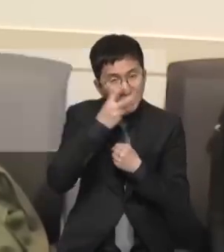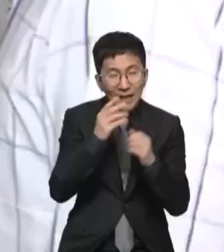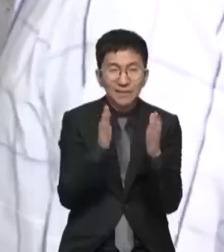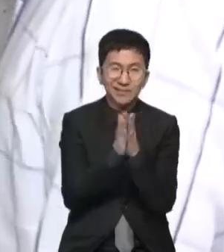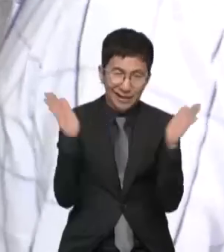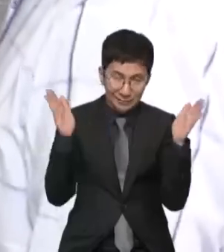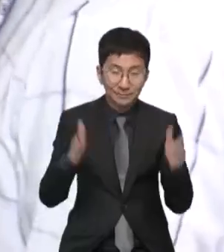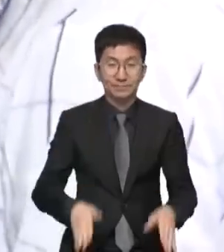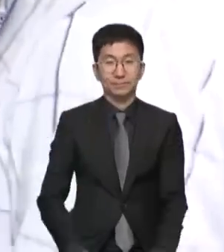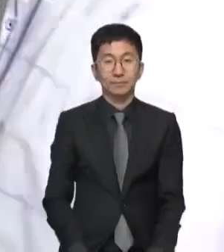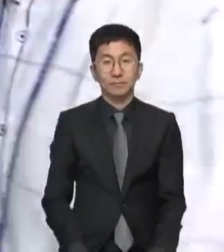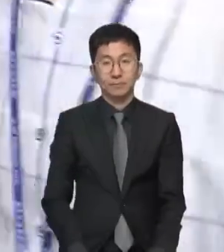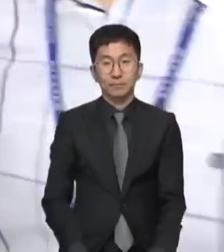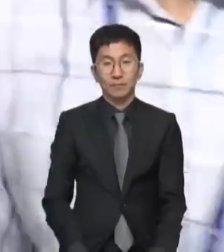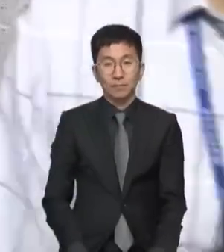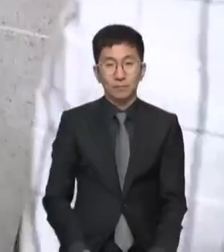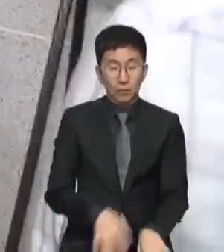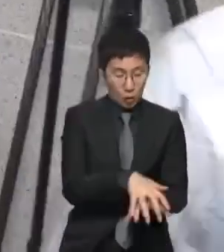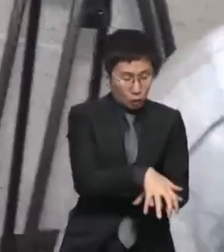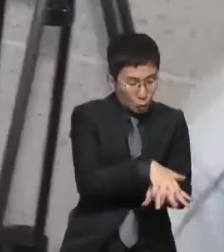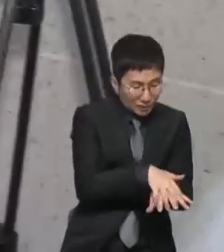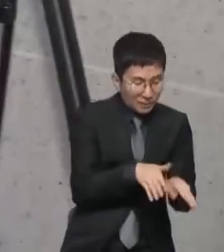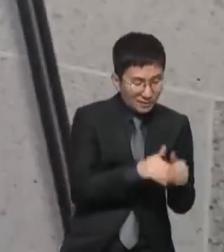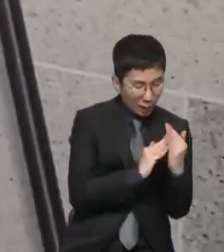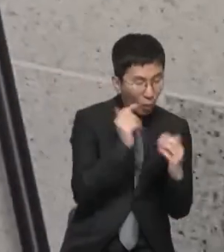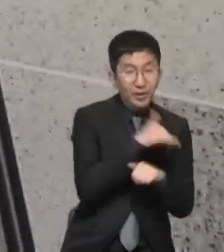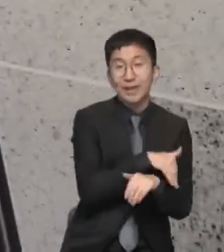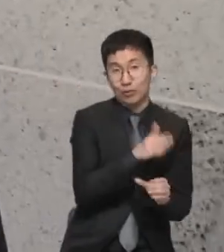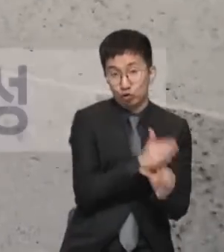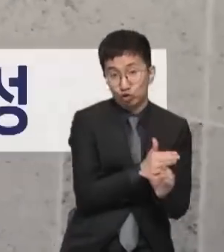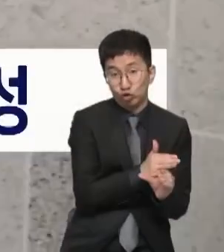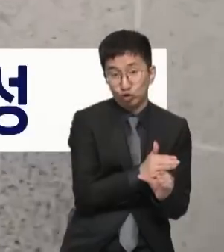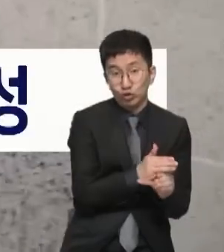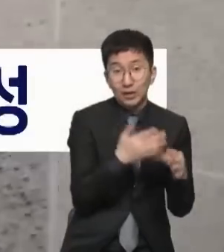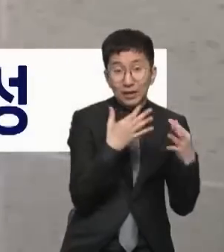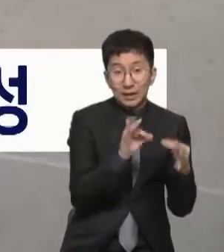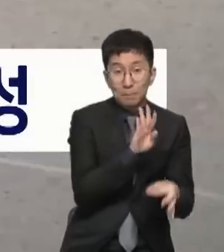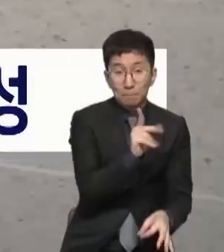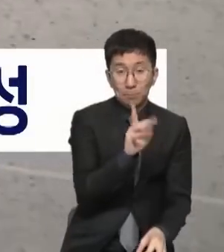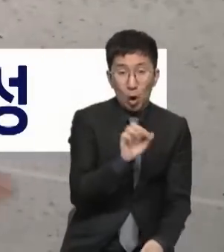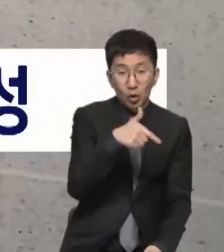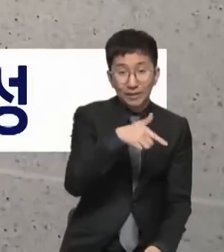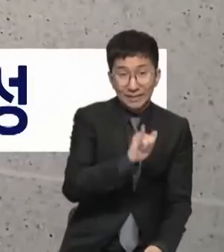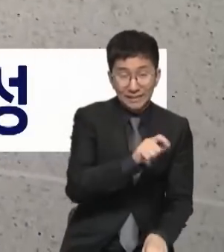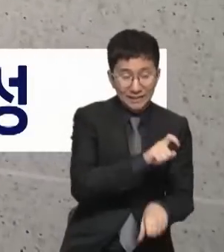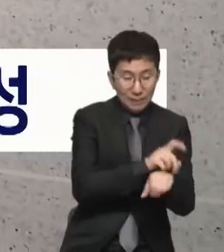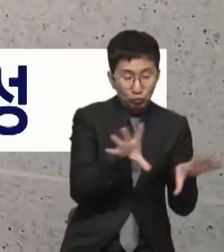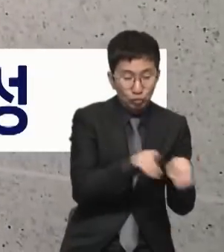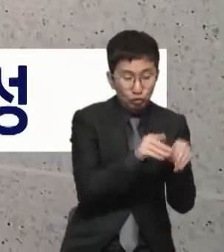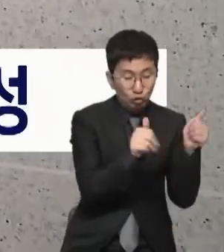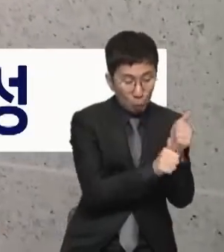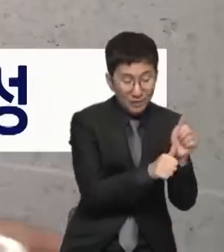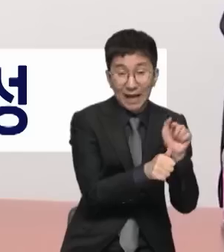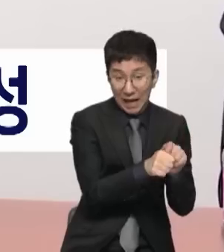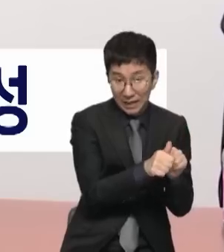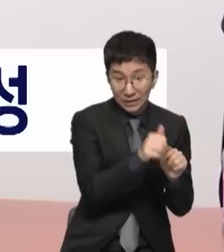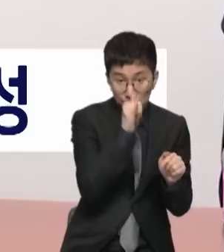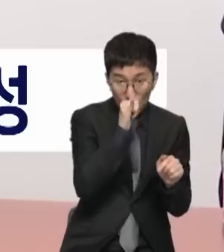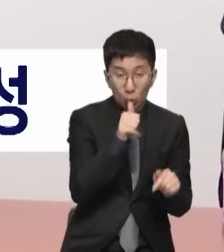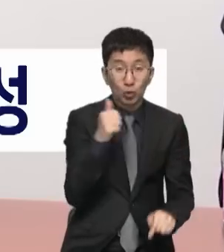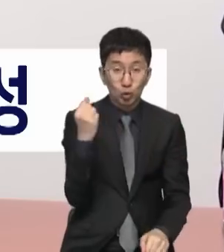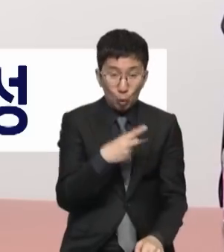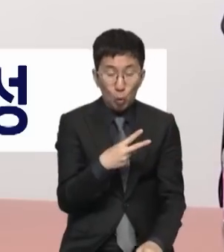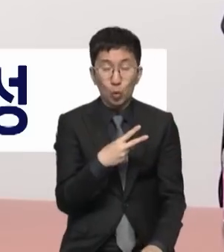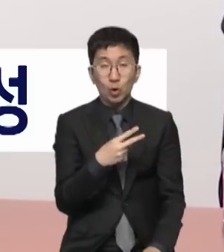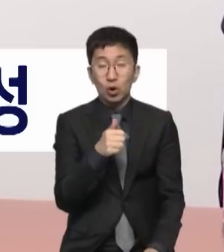했습니다. 자체 진상조사팀을 꾸리기로 했는데 김병기 수석사무부총장을 팀장으로 하고 가상자산 관련